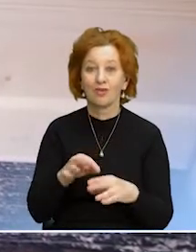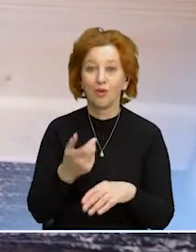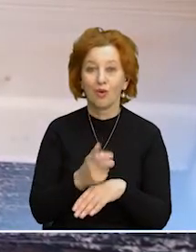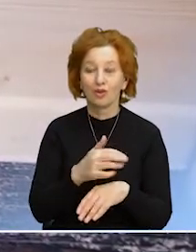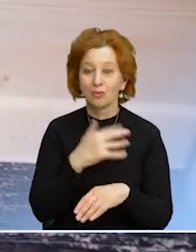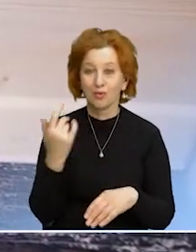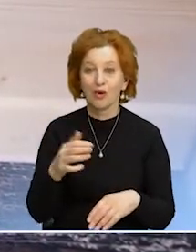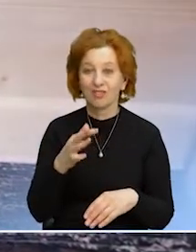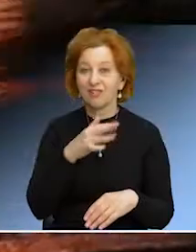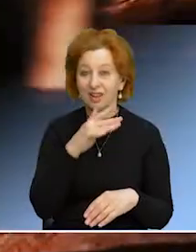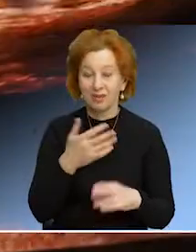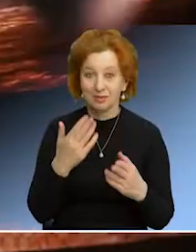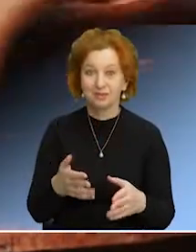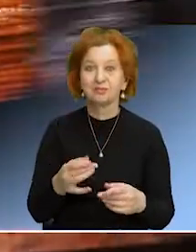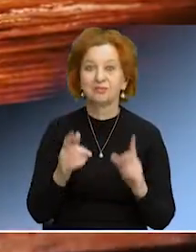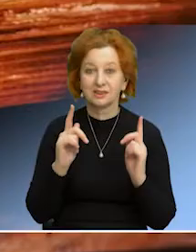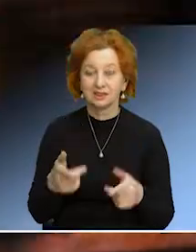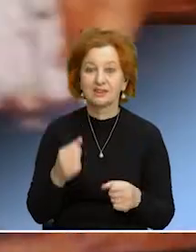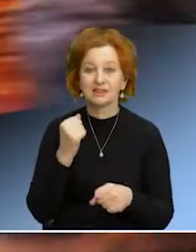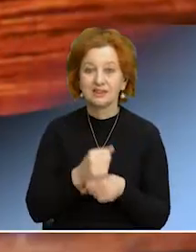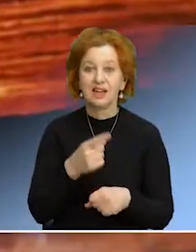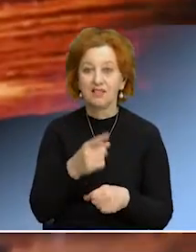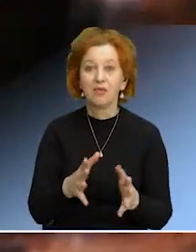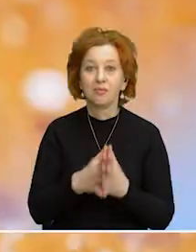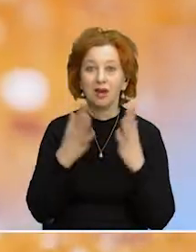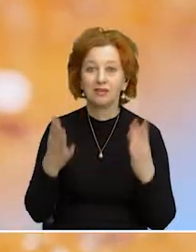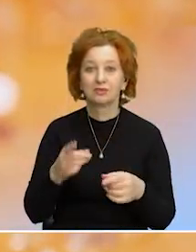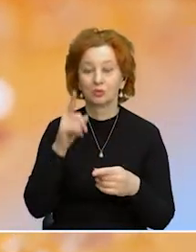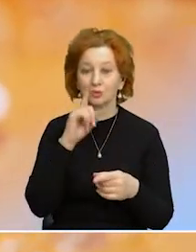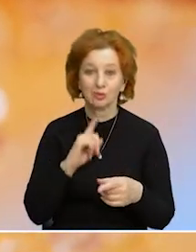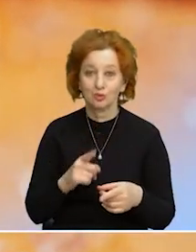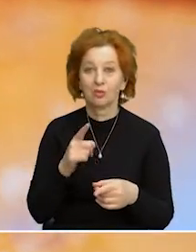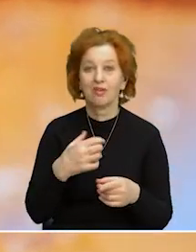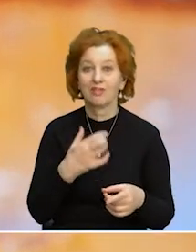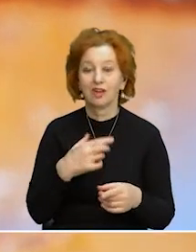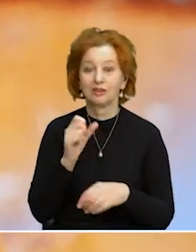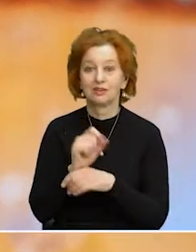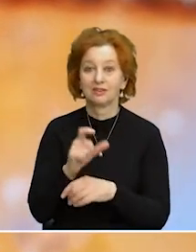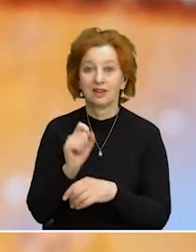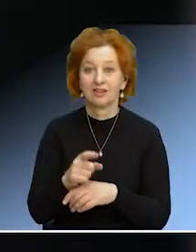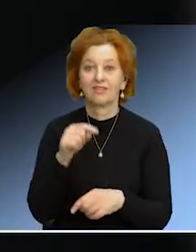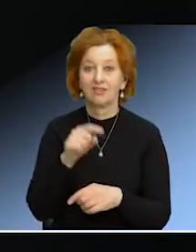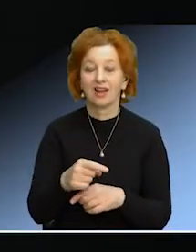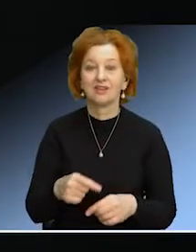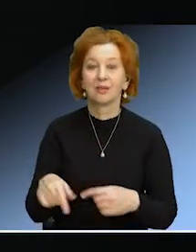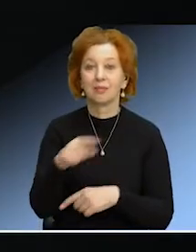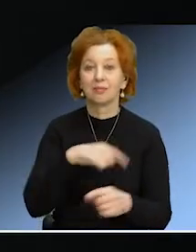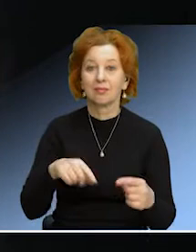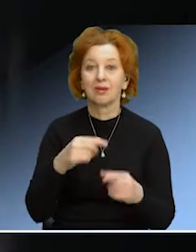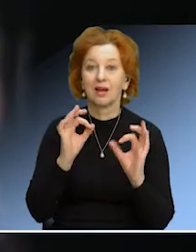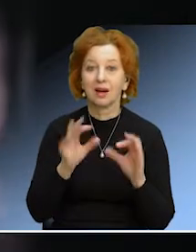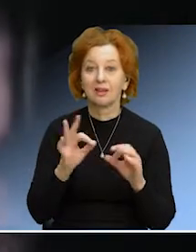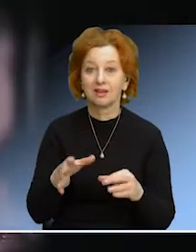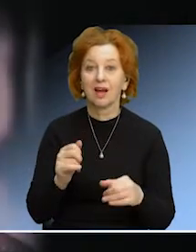но очень много времени, согласитесь. Поэтому сделать его максимально удобным – важная задача. В этом ролике